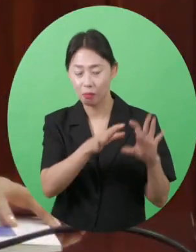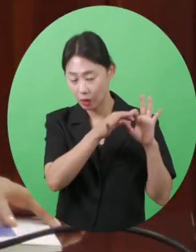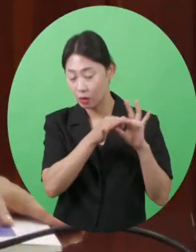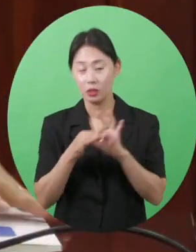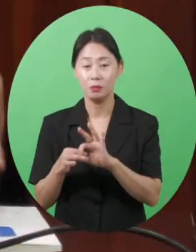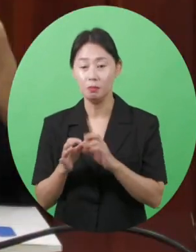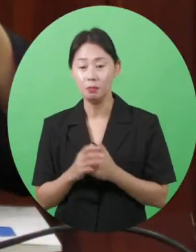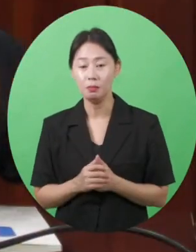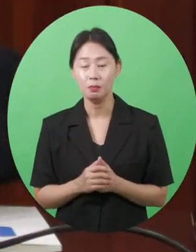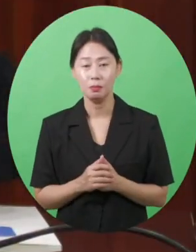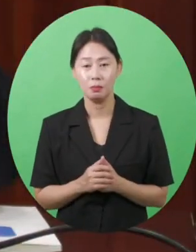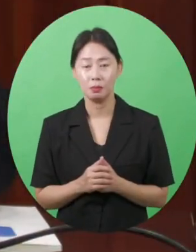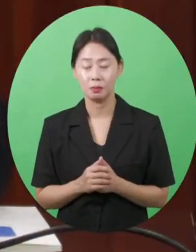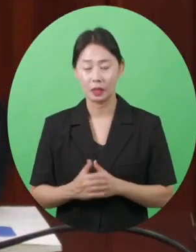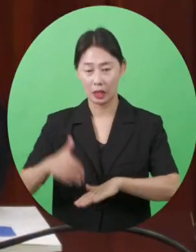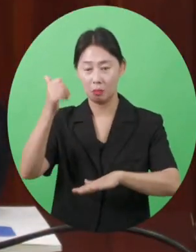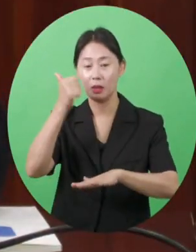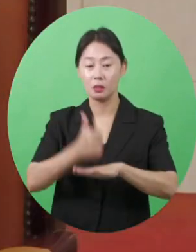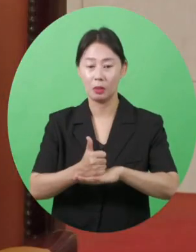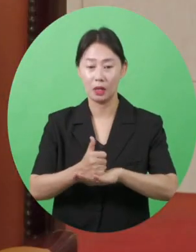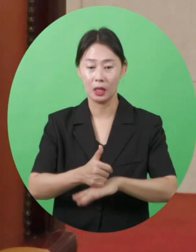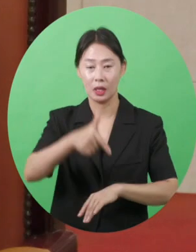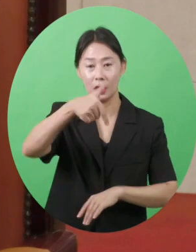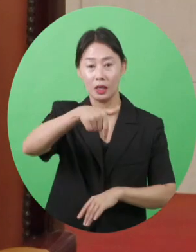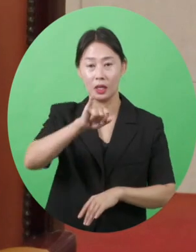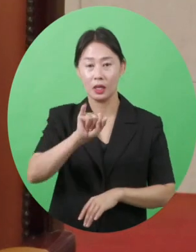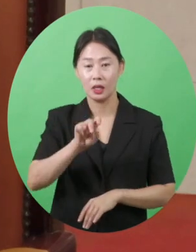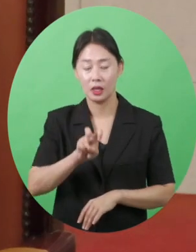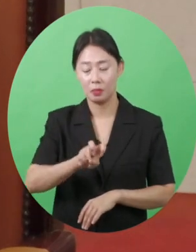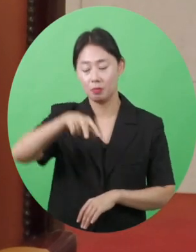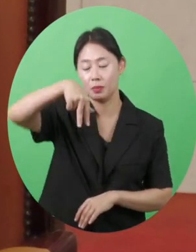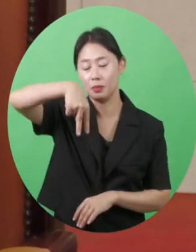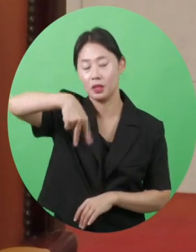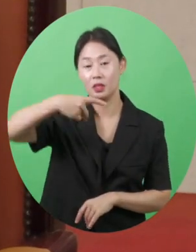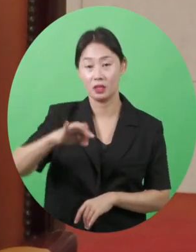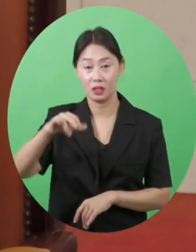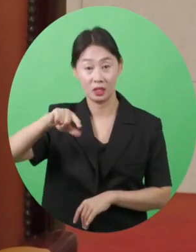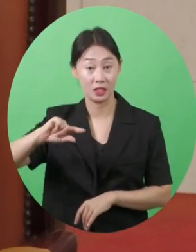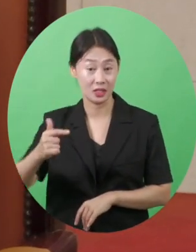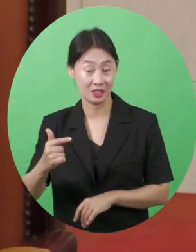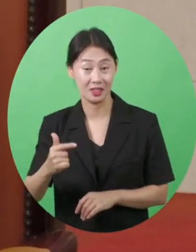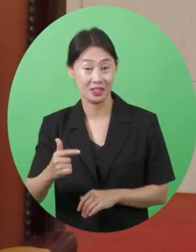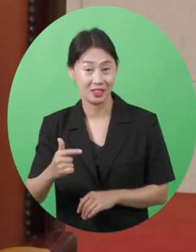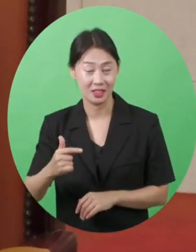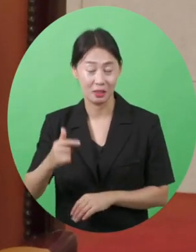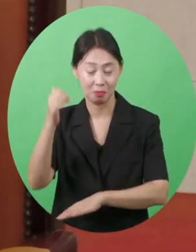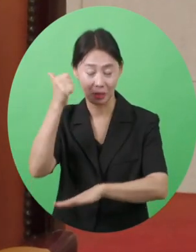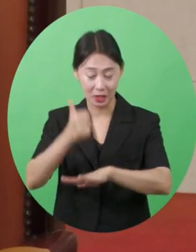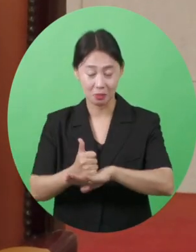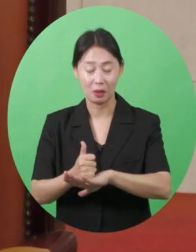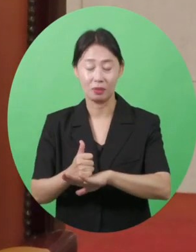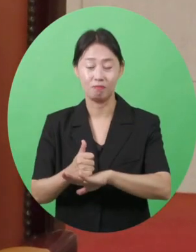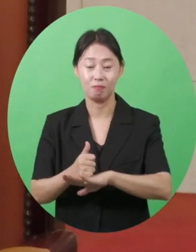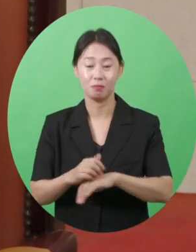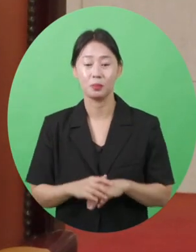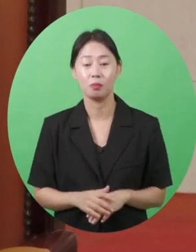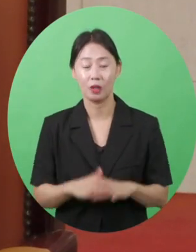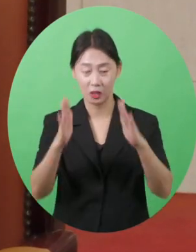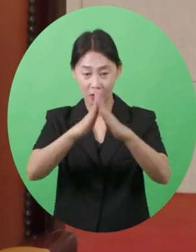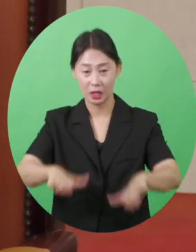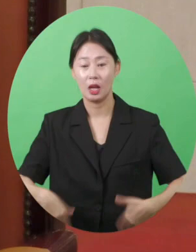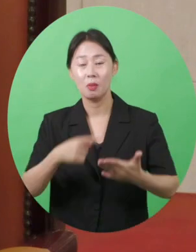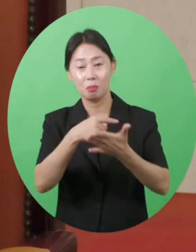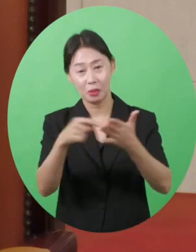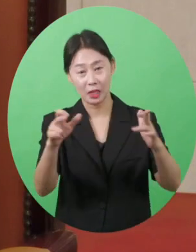계속 이어서 우리 마지막으로 김승진 원장님 마지막으로 토론 부탁드립니다. 예, 반갑습니다. 그